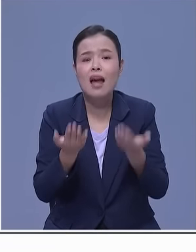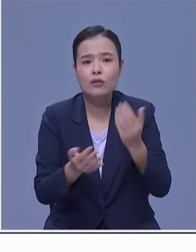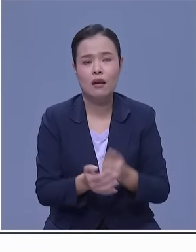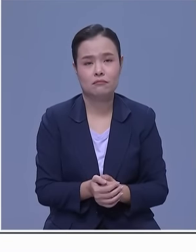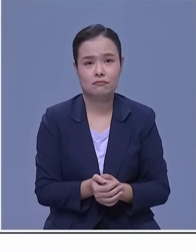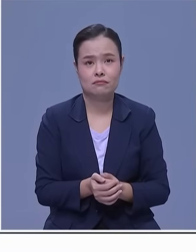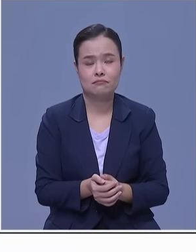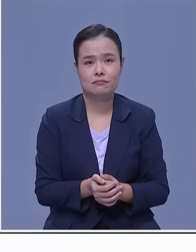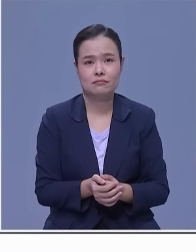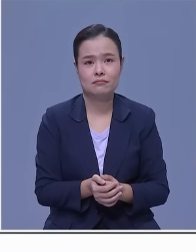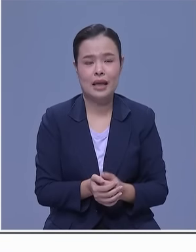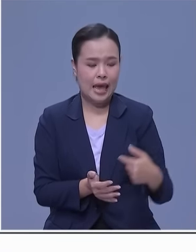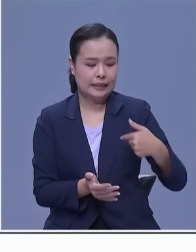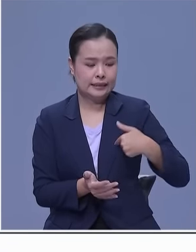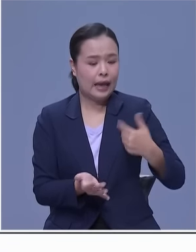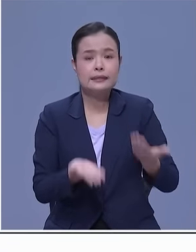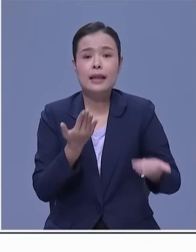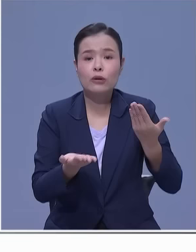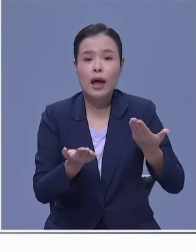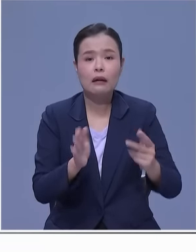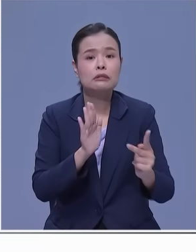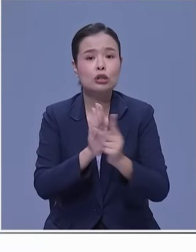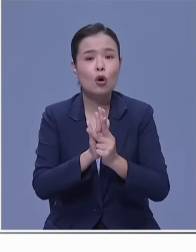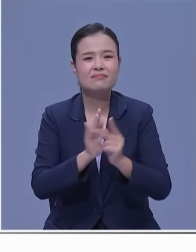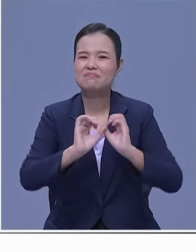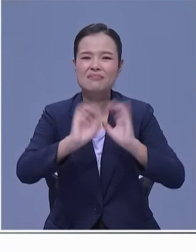งไม่มีกฎเกณฑ์อะไรชัดเจนเลย